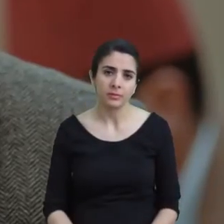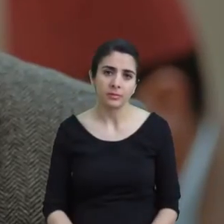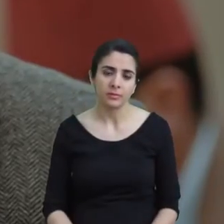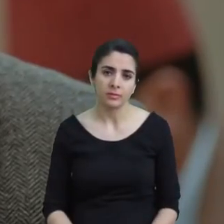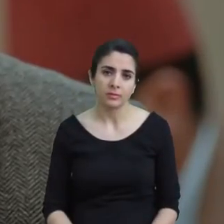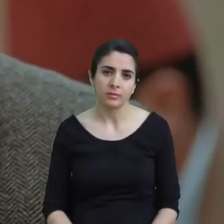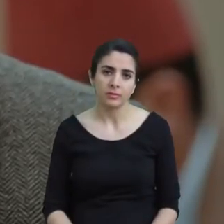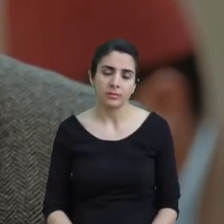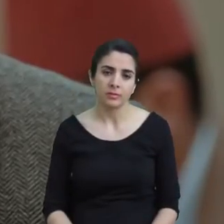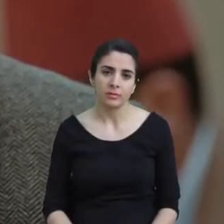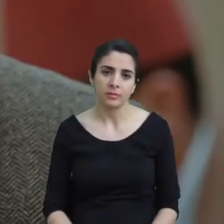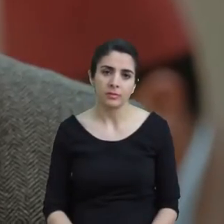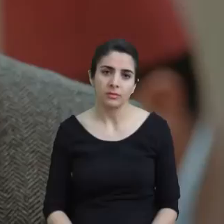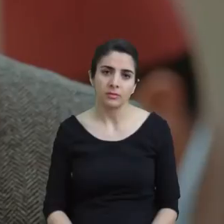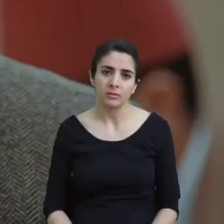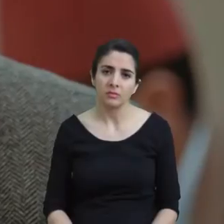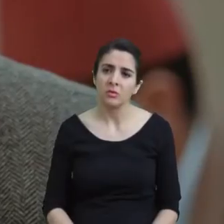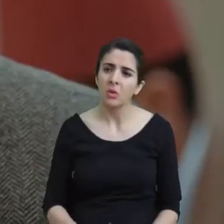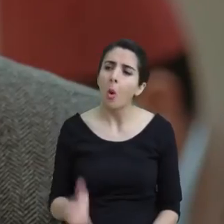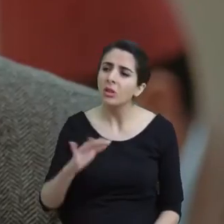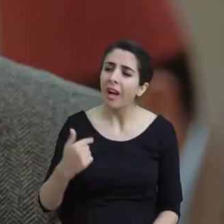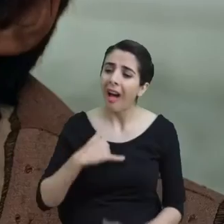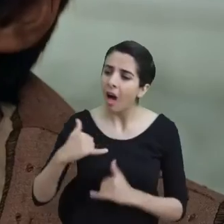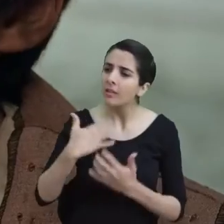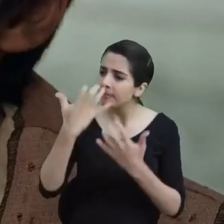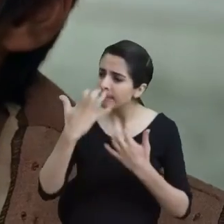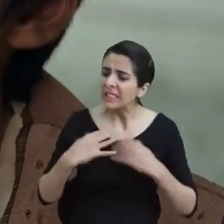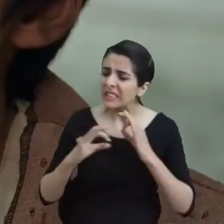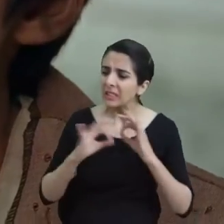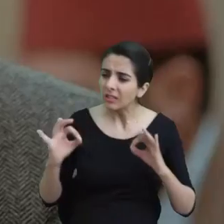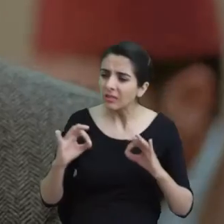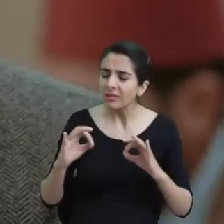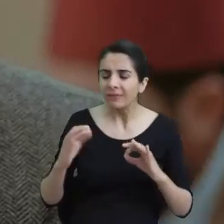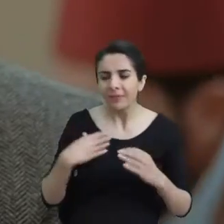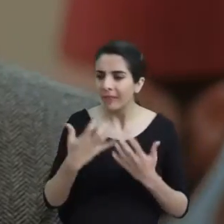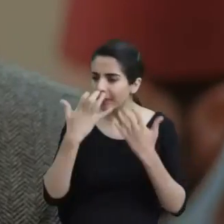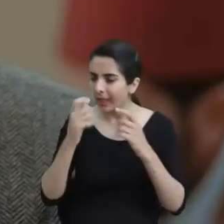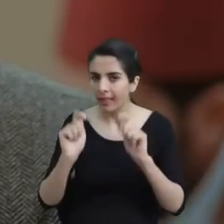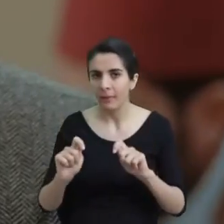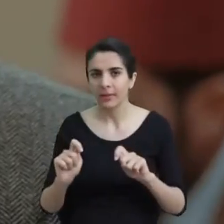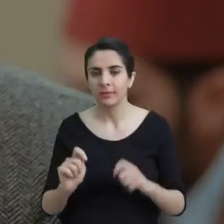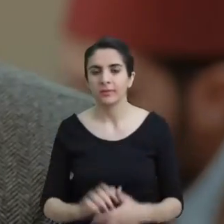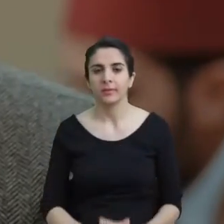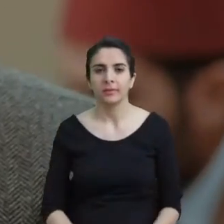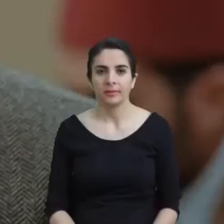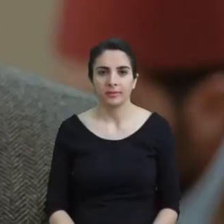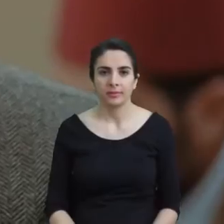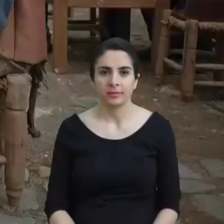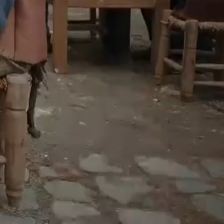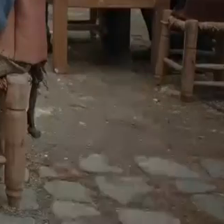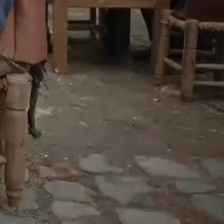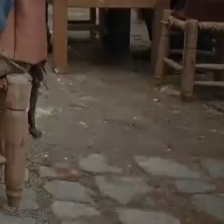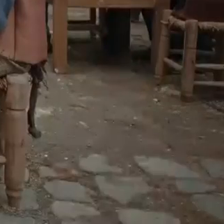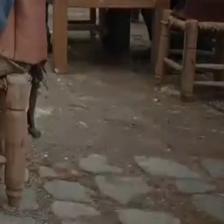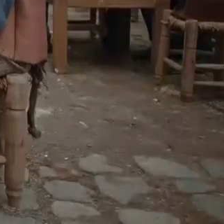Bıyıklı dikkat kesilip durdu. Bana kimse yapmadığı için. Gülümsedi gene. Gülerken kahverengi gözleri kısılıp